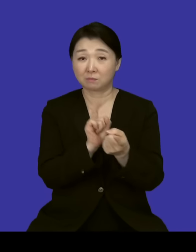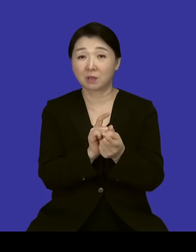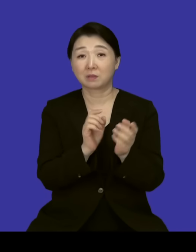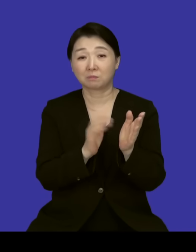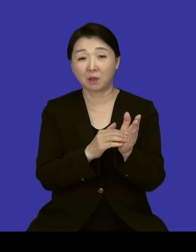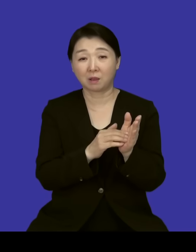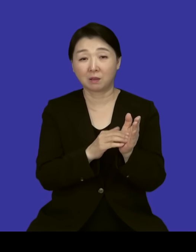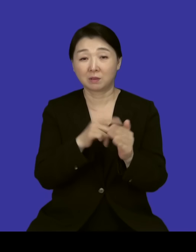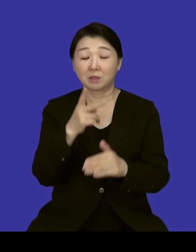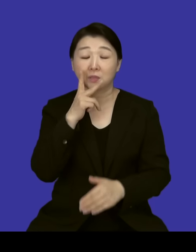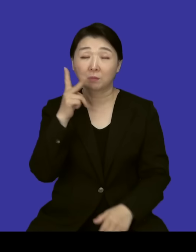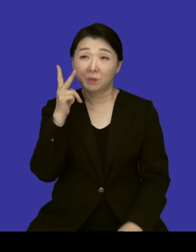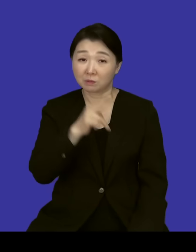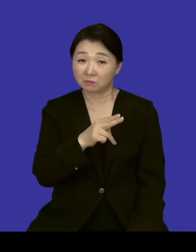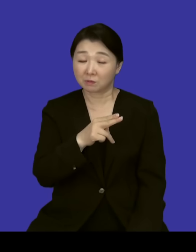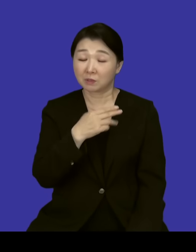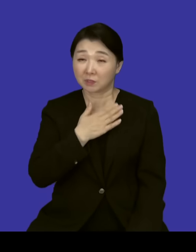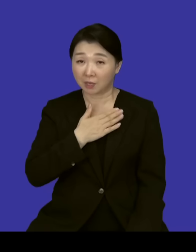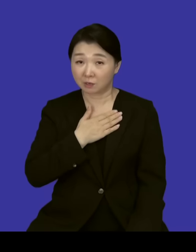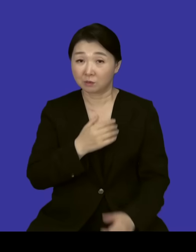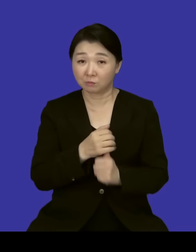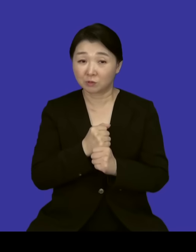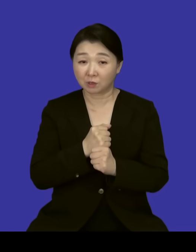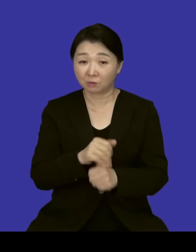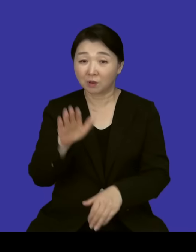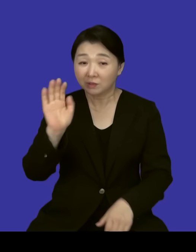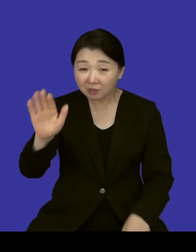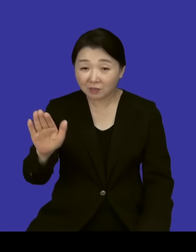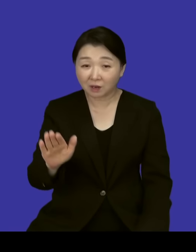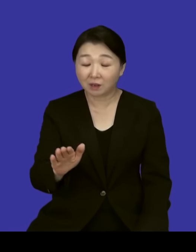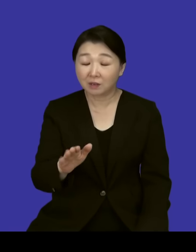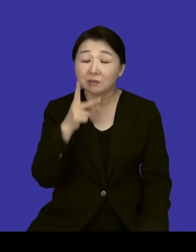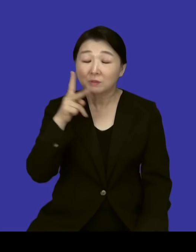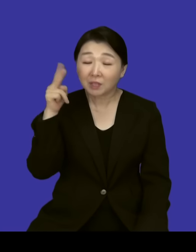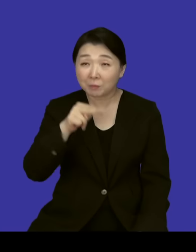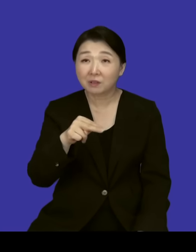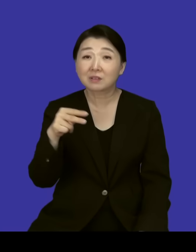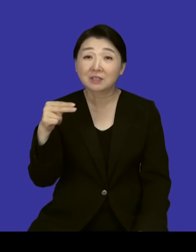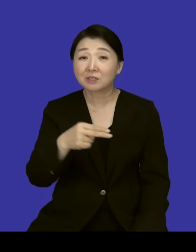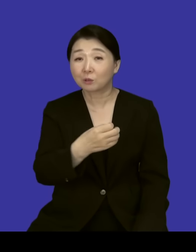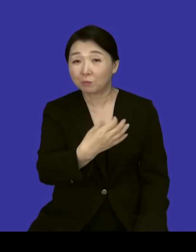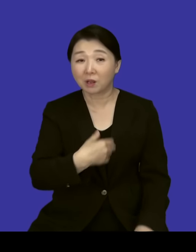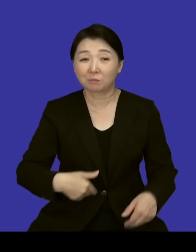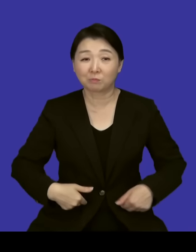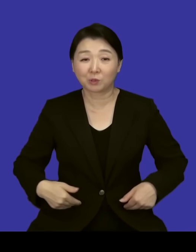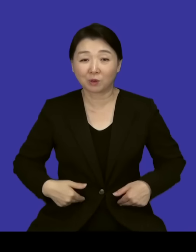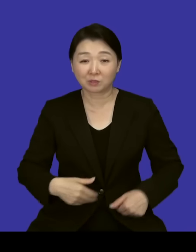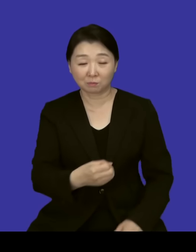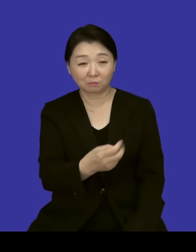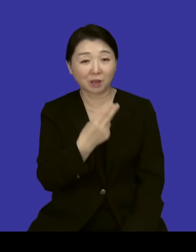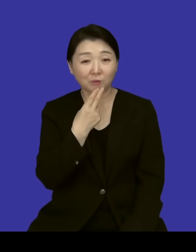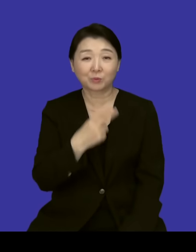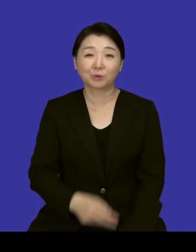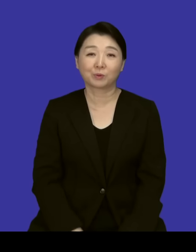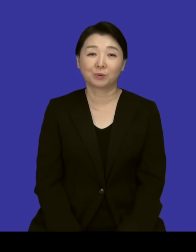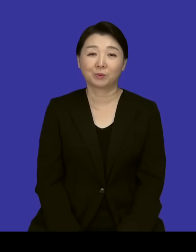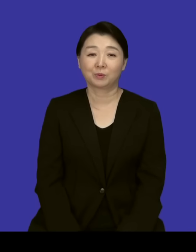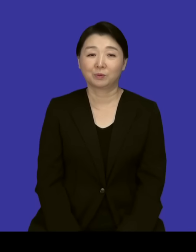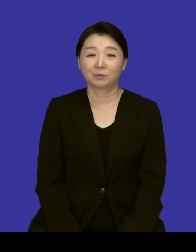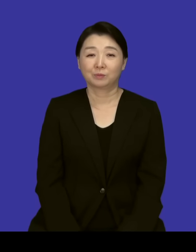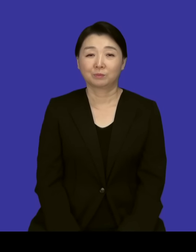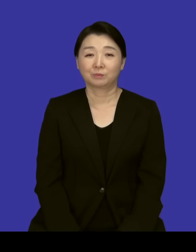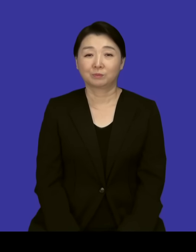만났는데 담배를 끊었으면 저를 붙들고 세이가 정말 그렇지. 담배를 끊었어 그렇지. 해야 되는데 아무 말씀을 안 하시는 거예요. 아.